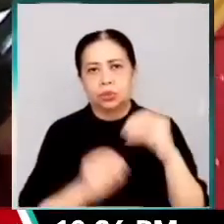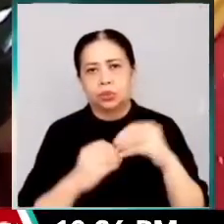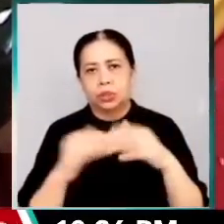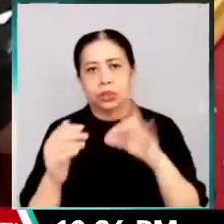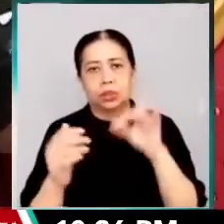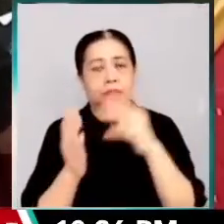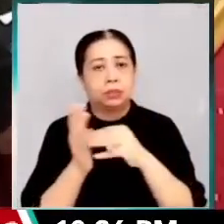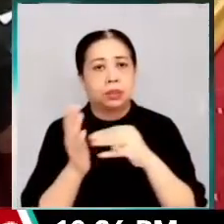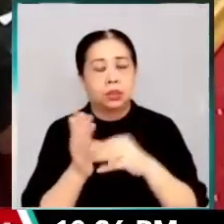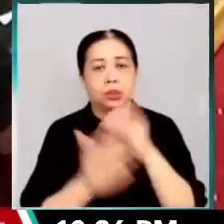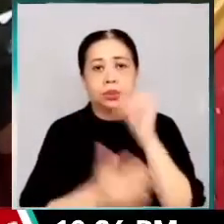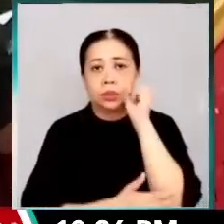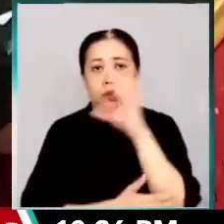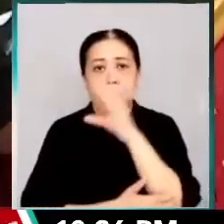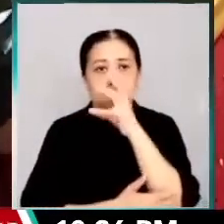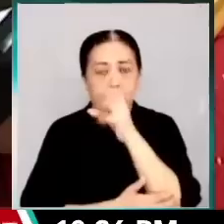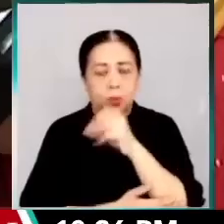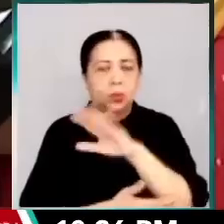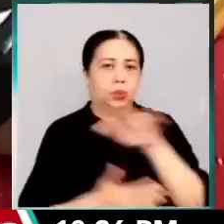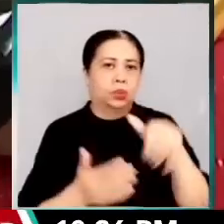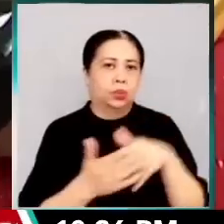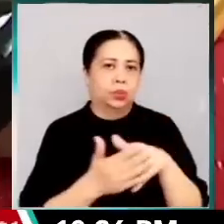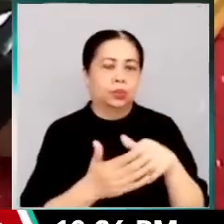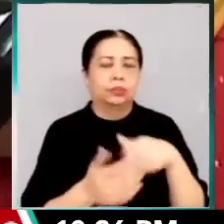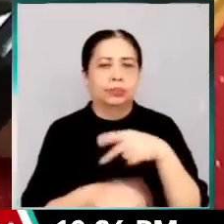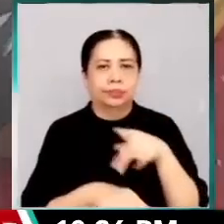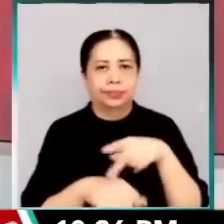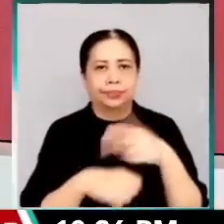senior citizens sa buong bansa.